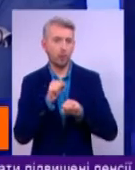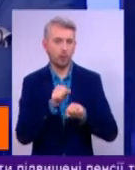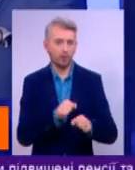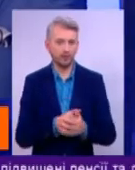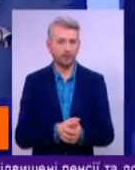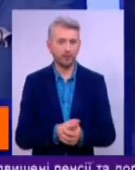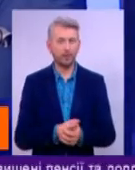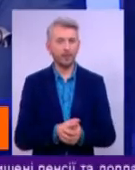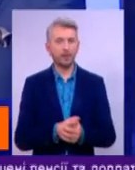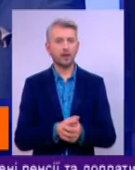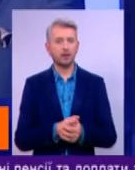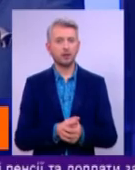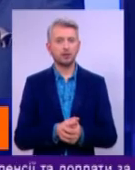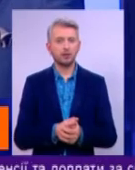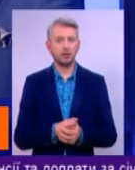цим. Тому